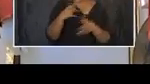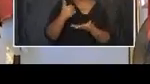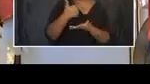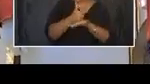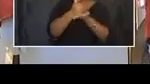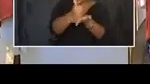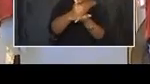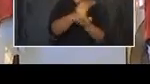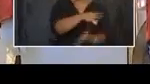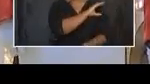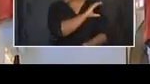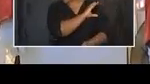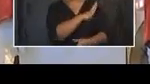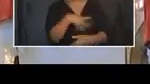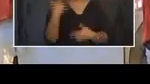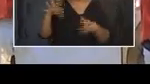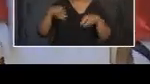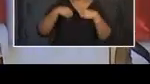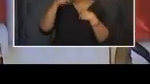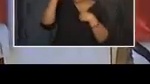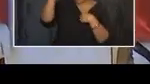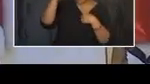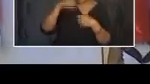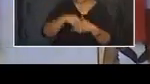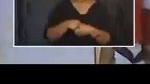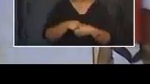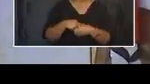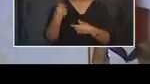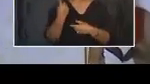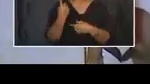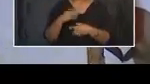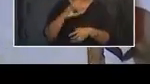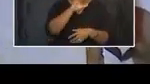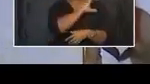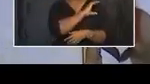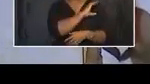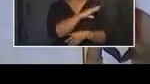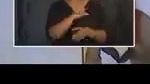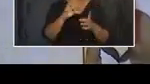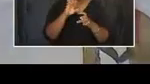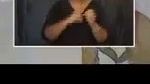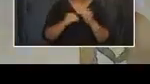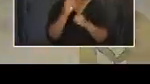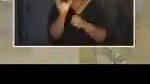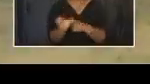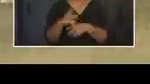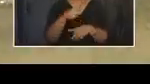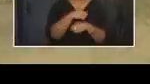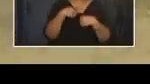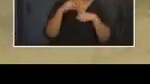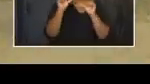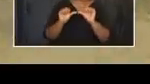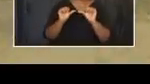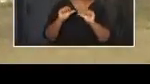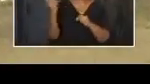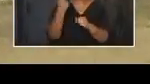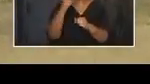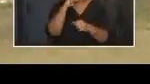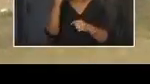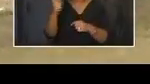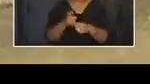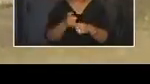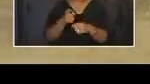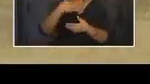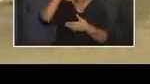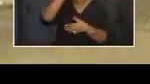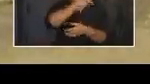commander ena bugun unifil so era laki tarana bengravi baka commanding officer iya anon da president ni mata ni tu era na bulang do kai tikungo era